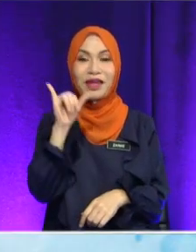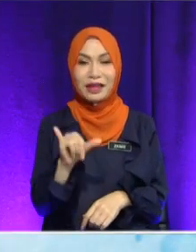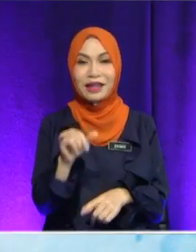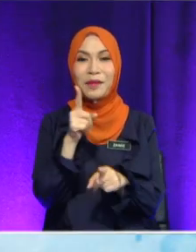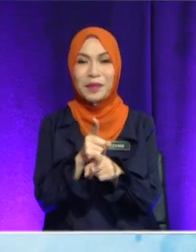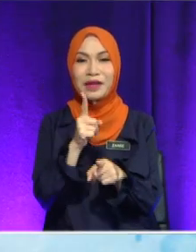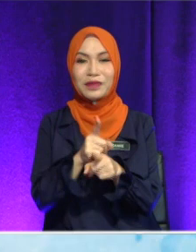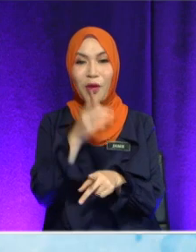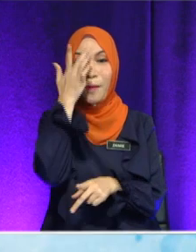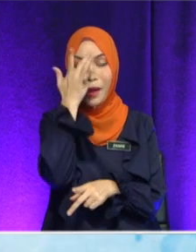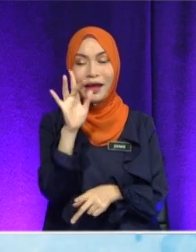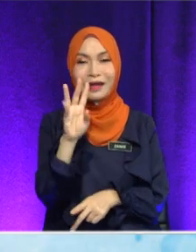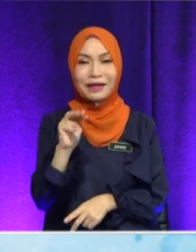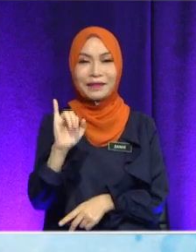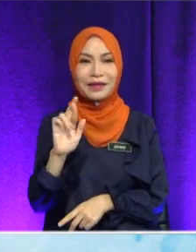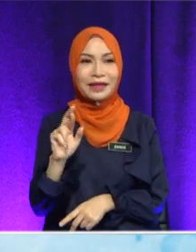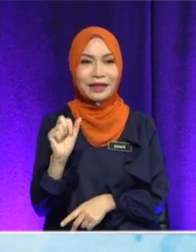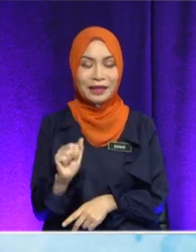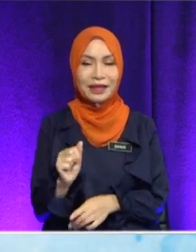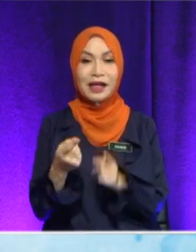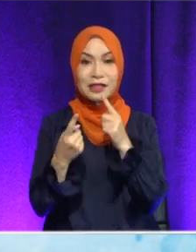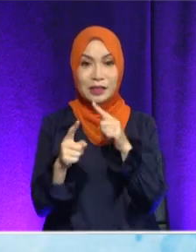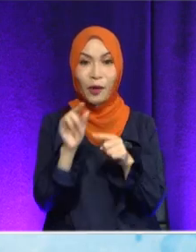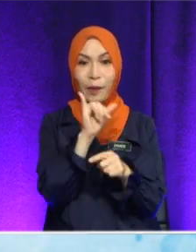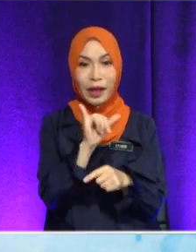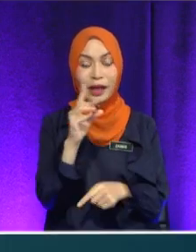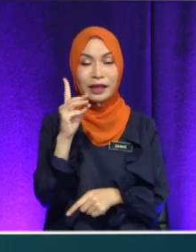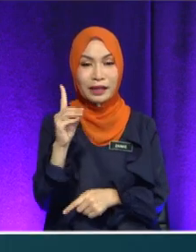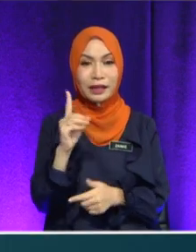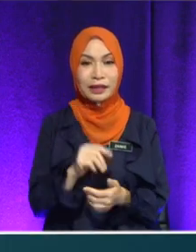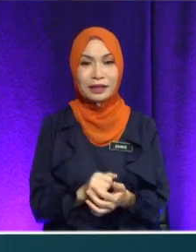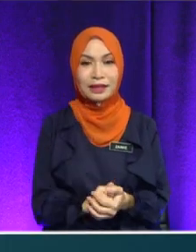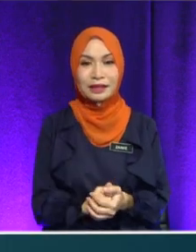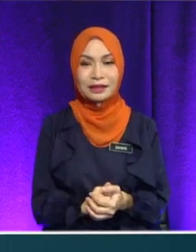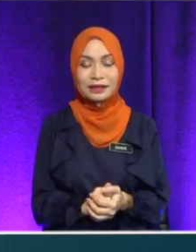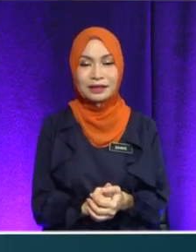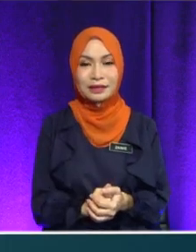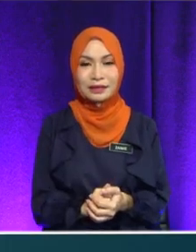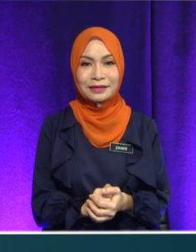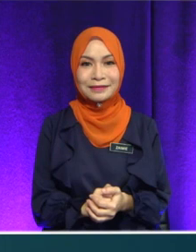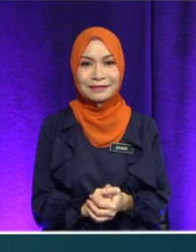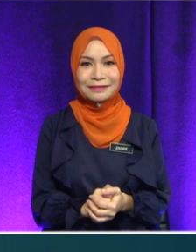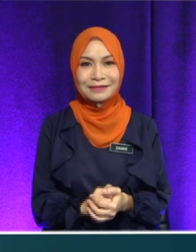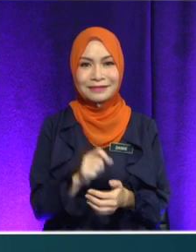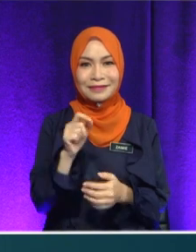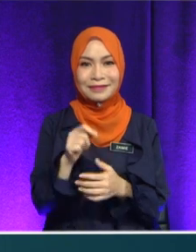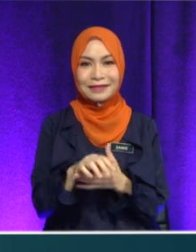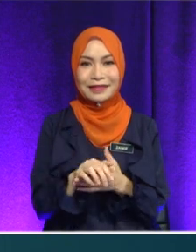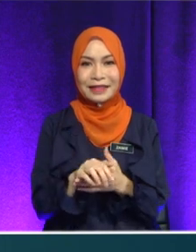Tengok balik ini adalah aliran pada zaman